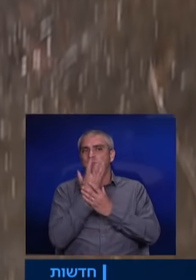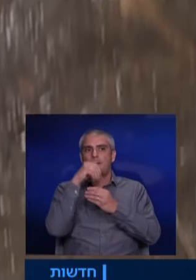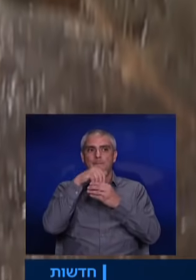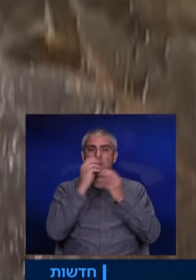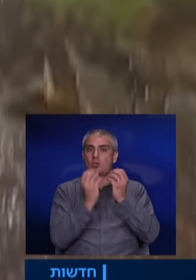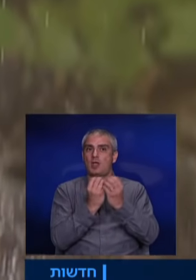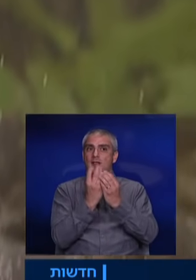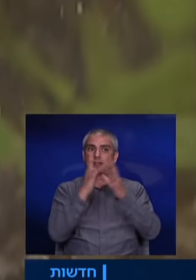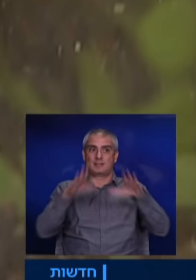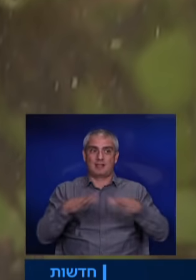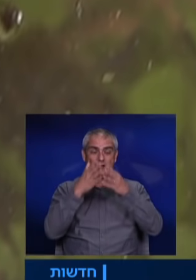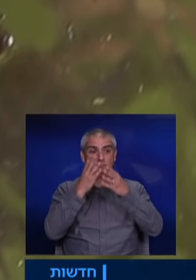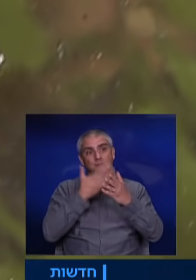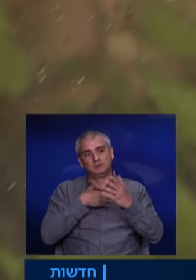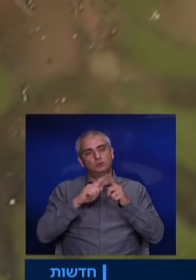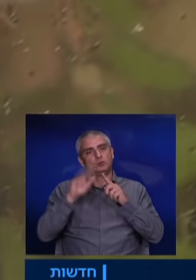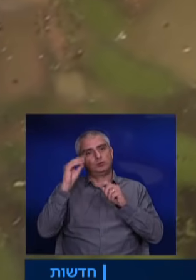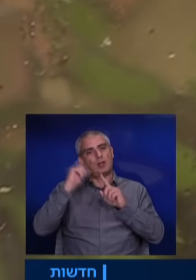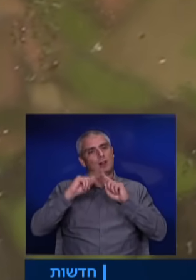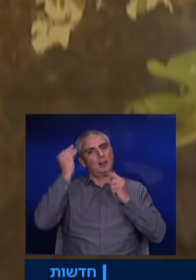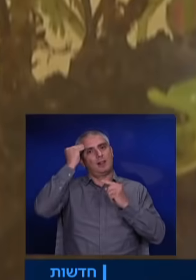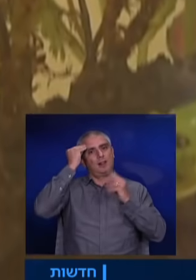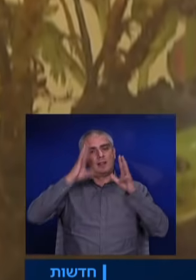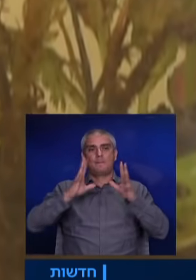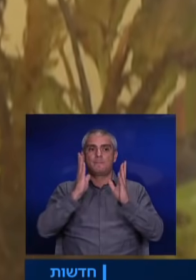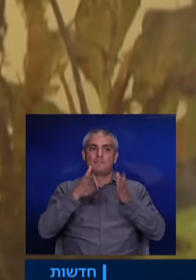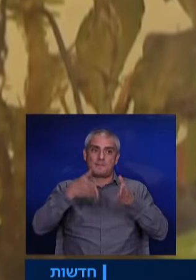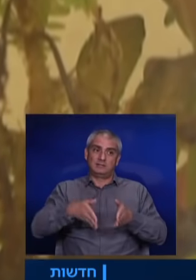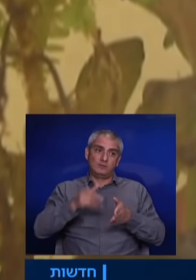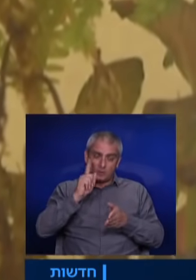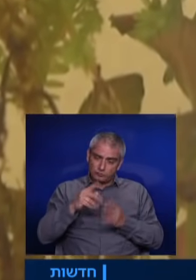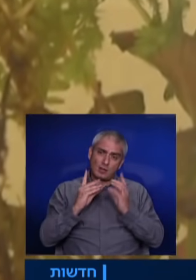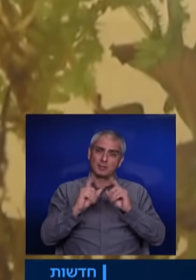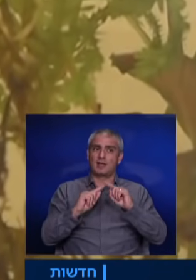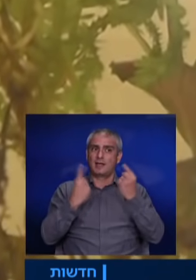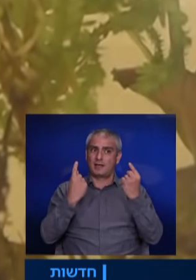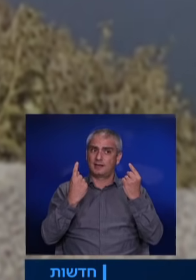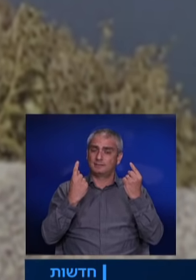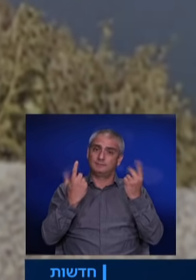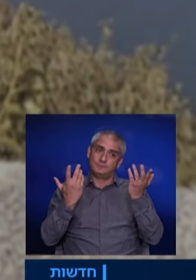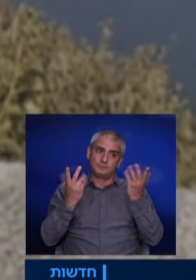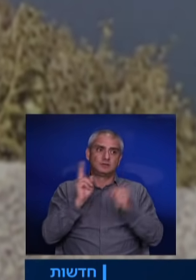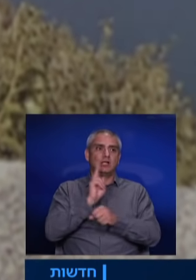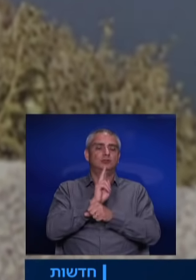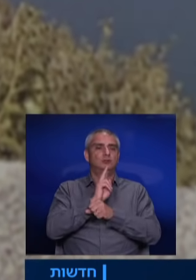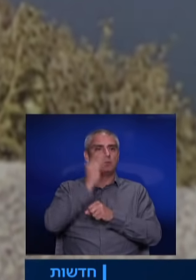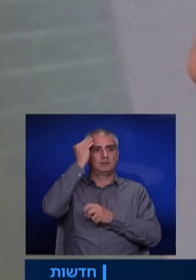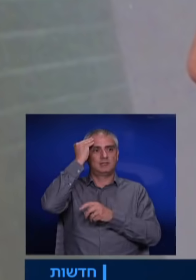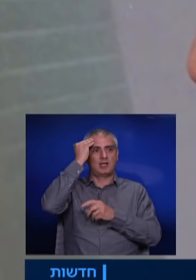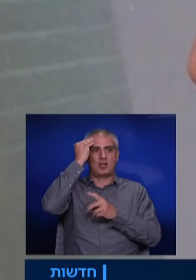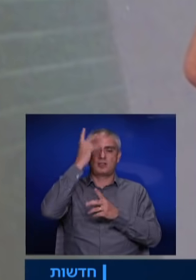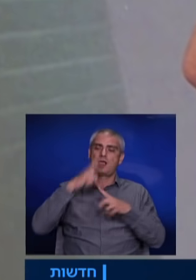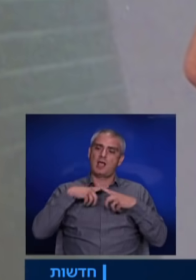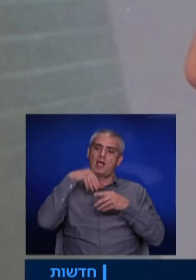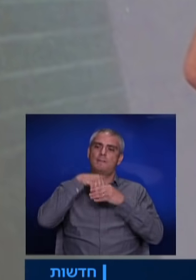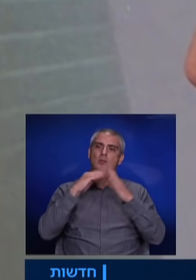הטרריום. אם תרצו סוג אחר של מציבה, אפשר גם דרך אחרת לשמור את הזיכרון שלו